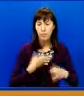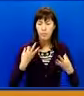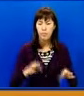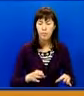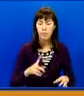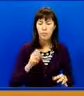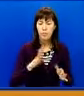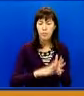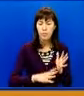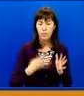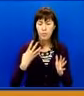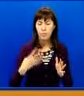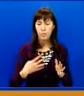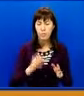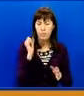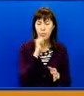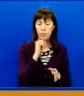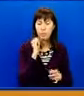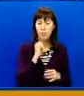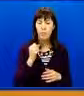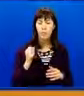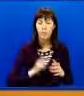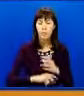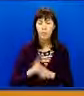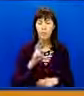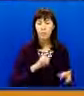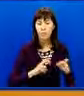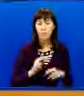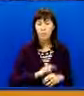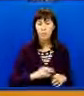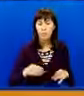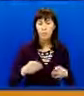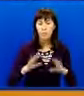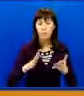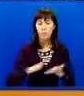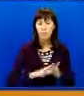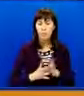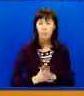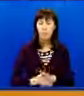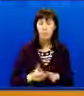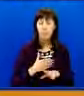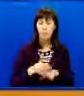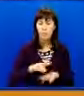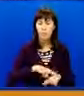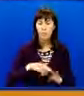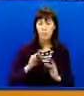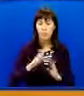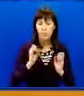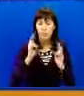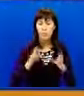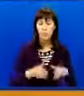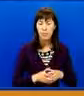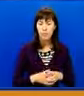и 194 вымогательство. Однако в ходе следствия дело приняло неожиданный оборот. В отделе полиции создали